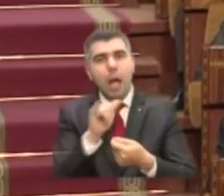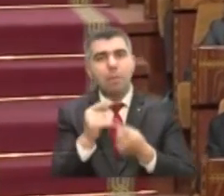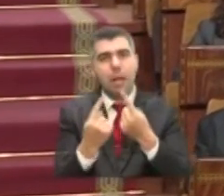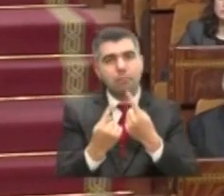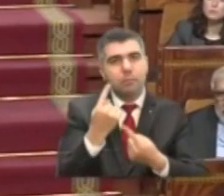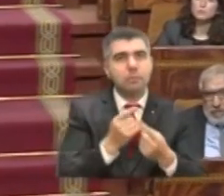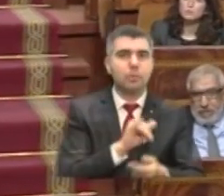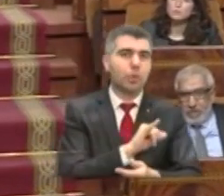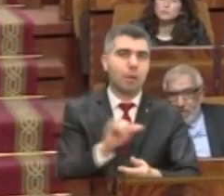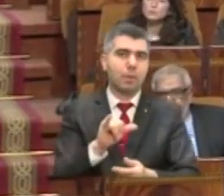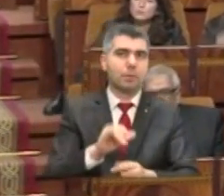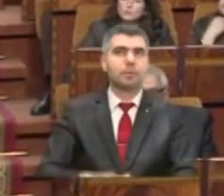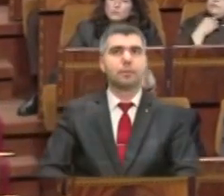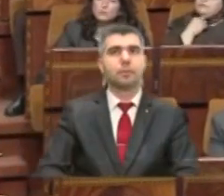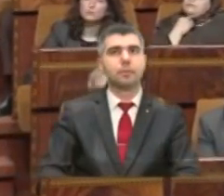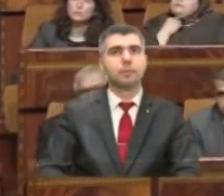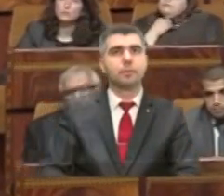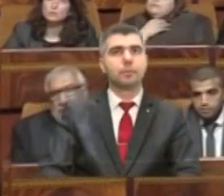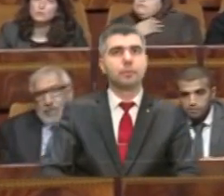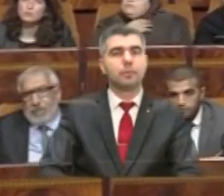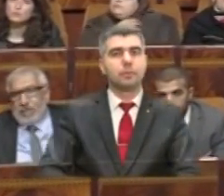ديال جلالة الملك.